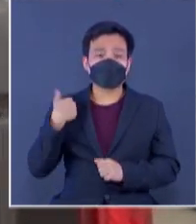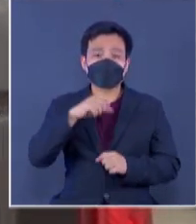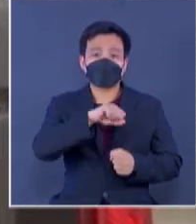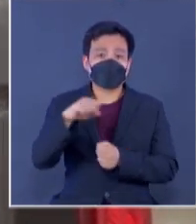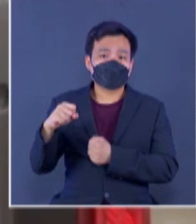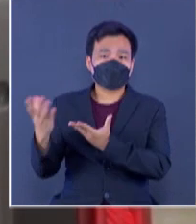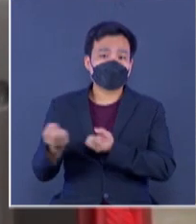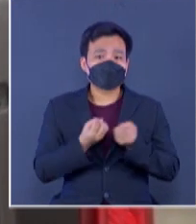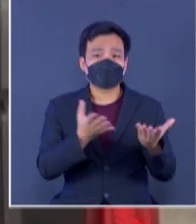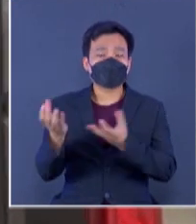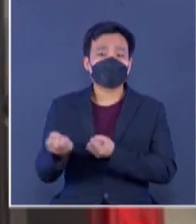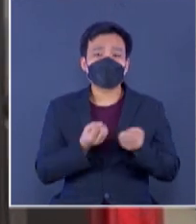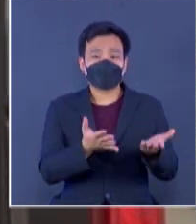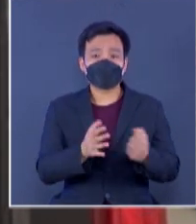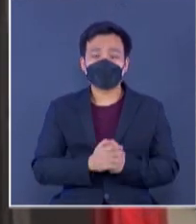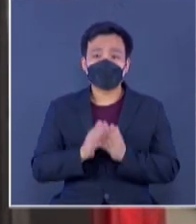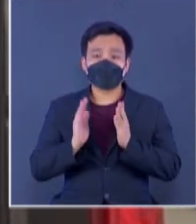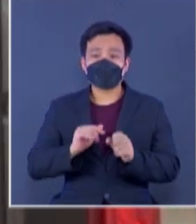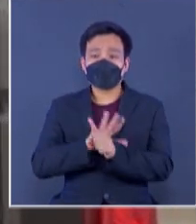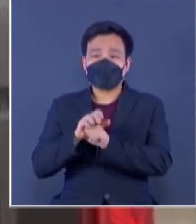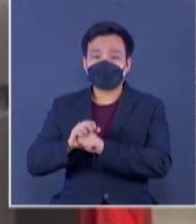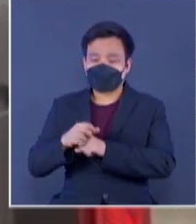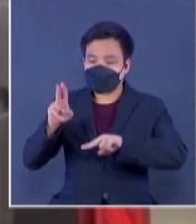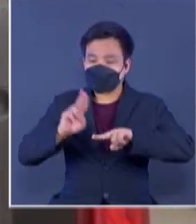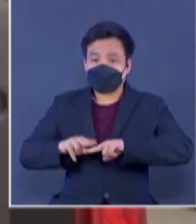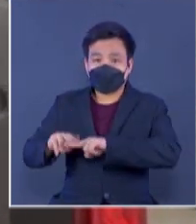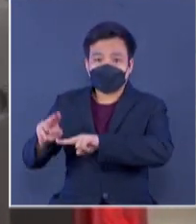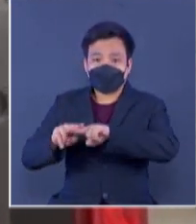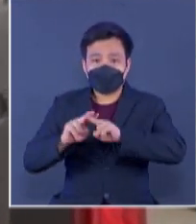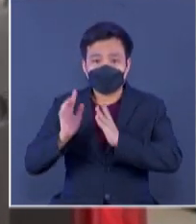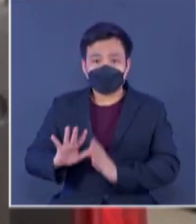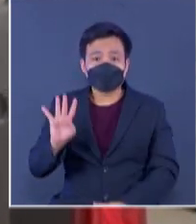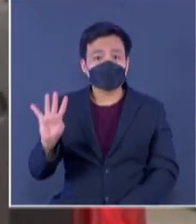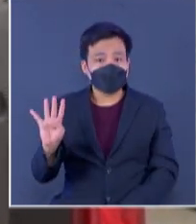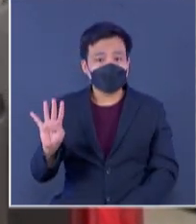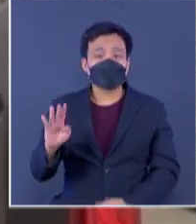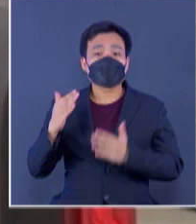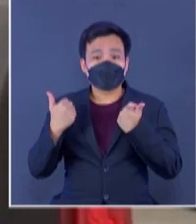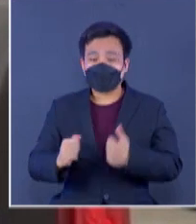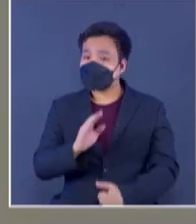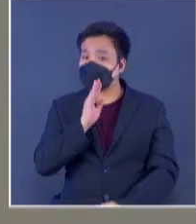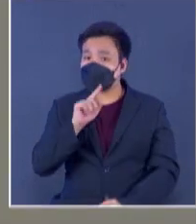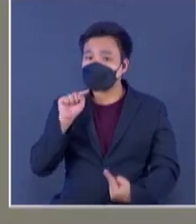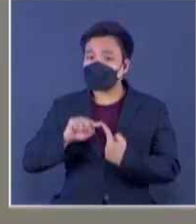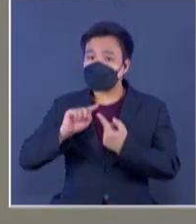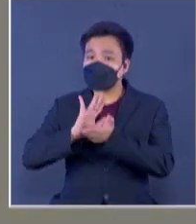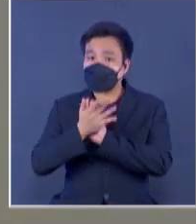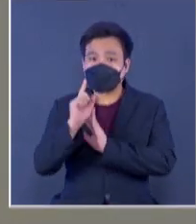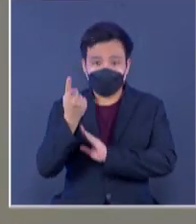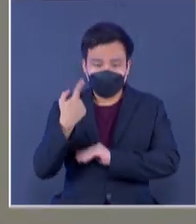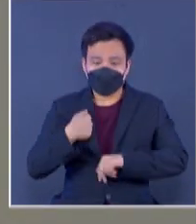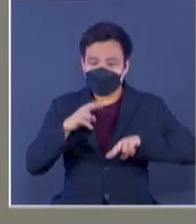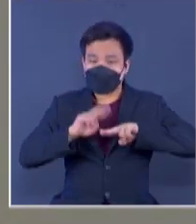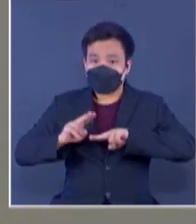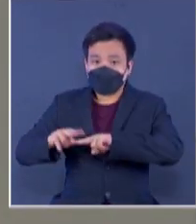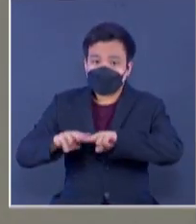ยสารธรรมดาสามารถลำเลียงผู้ติดเชื้อโควิด-19 ได้เพียงเที่ยวละ4คนเท่านั้นแต่ว่ารถตู้ความดันลบคันนี้สาม